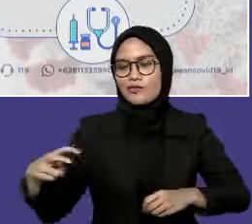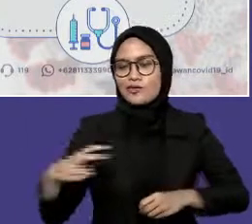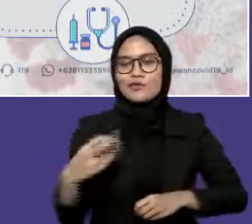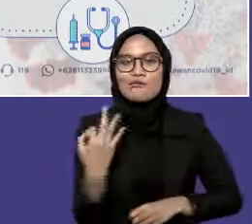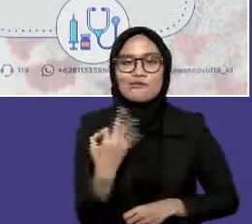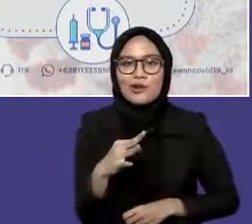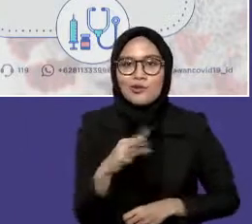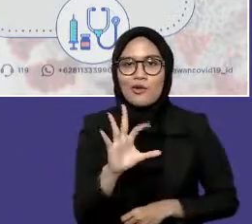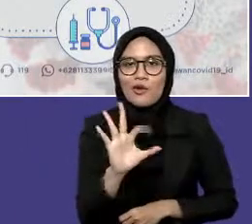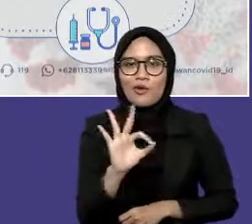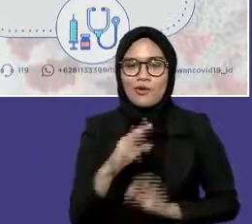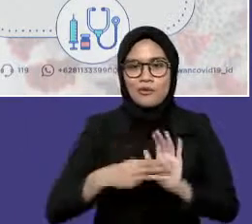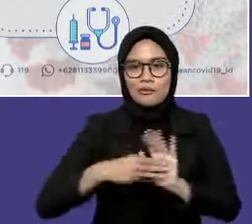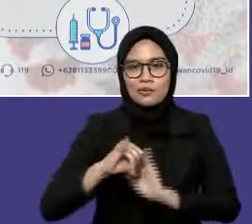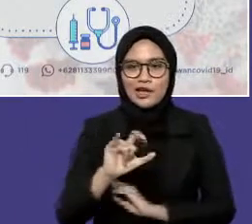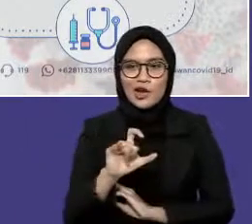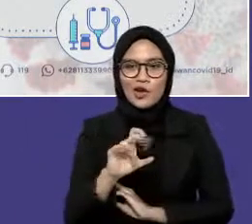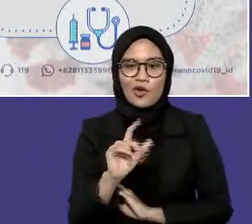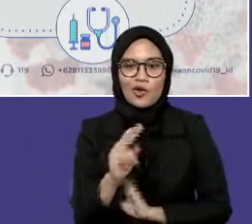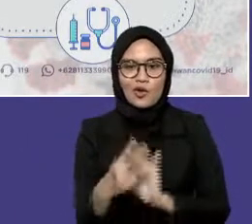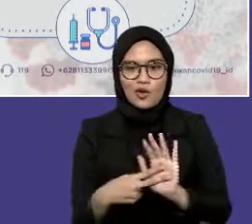varian Omikron atau